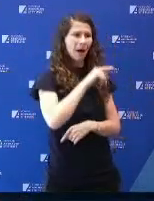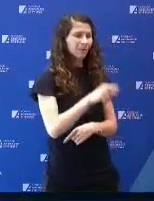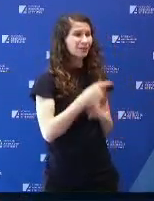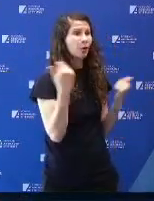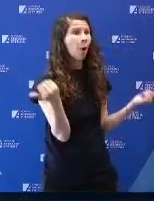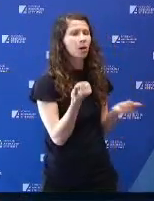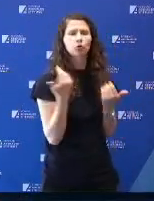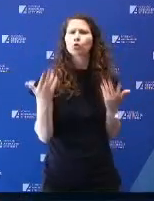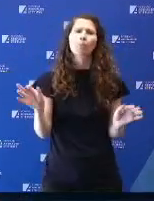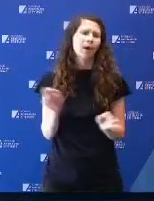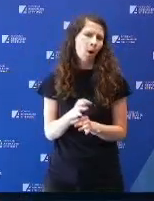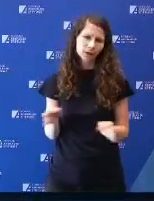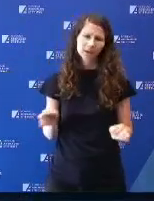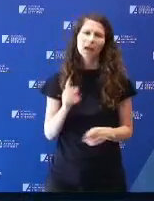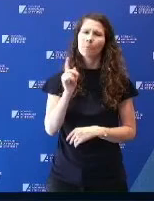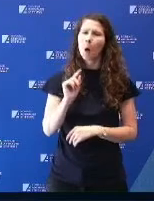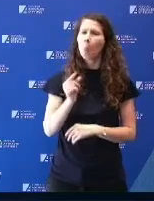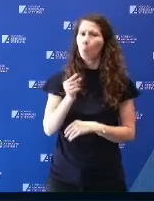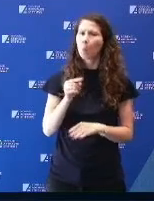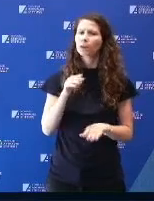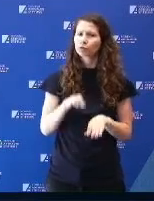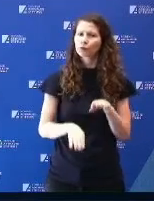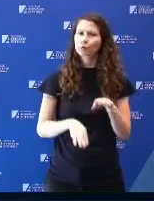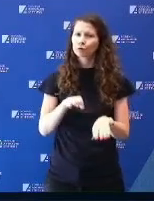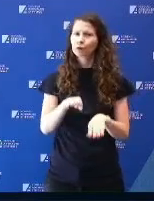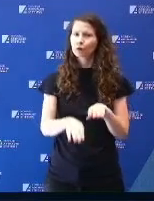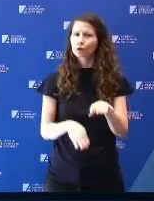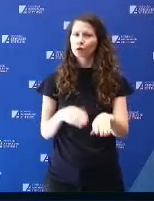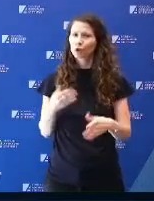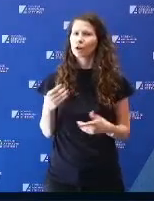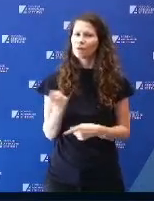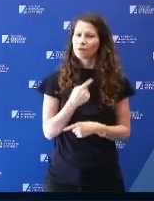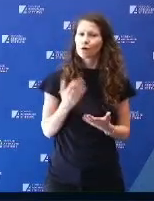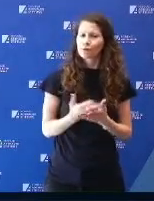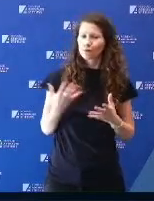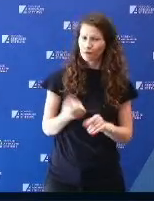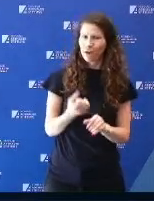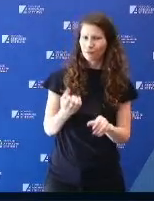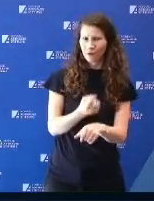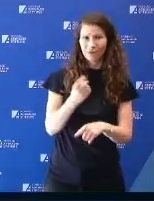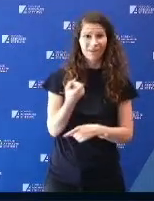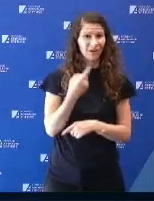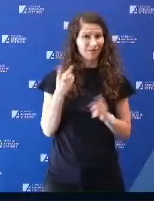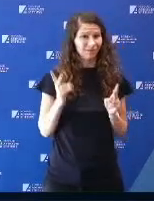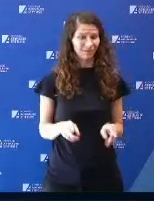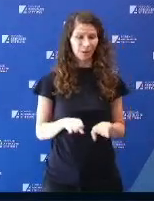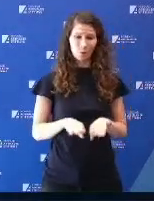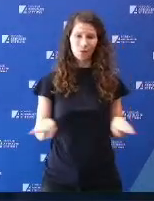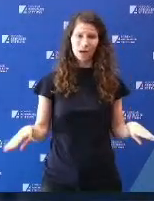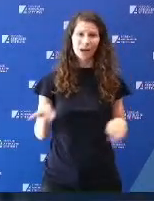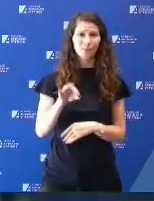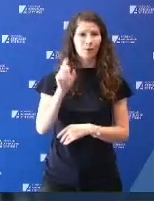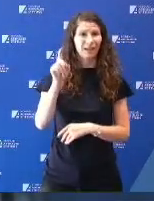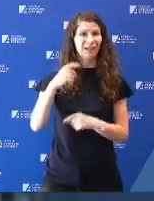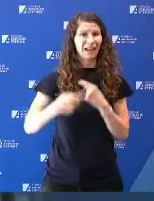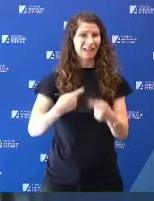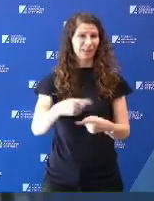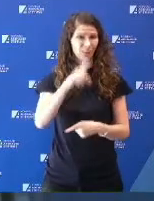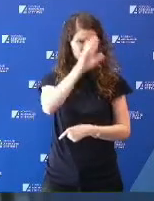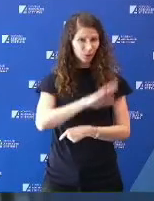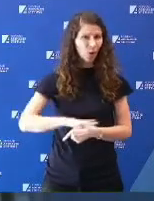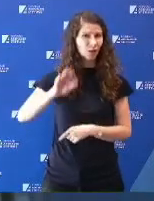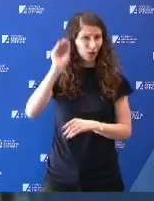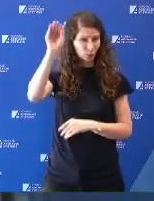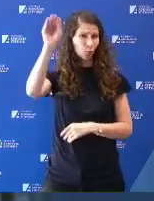wir haben so zumindest kleine Schritte geschafft und einen Grundstein gelegt für die Digitalisierung in Deutschland in der